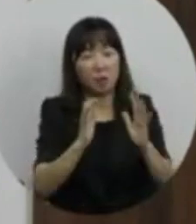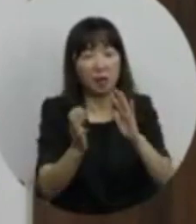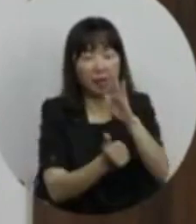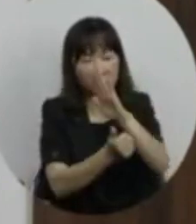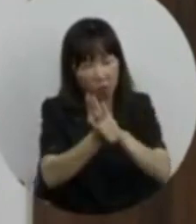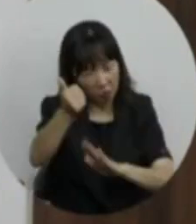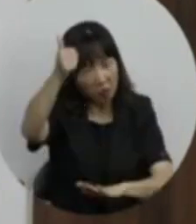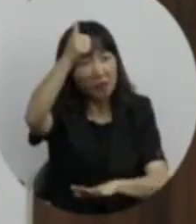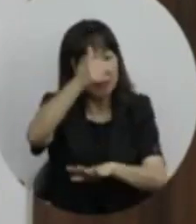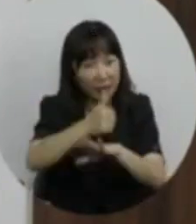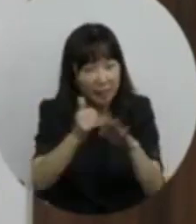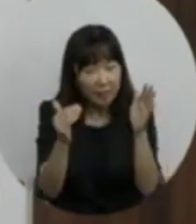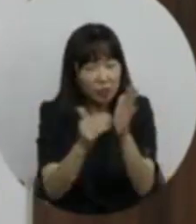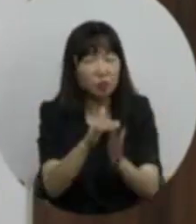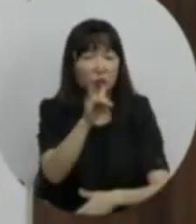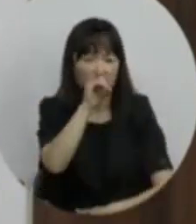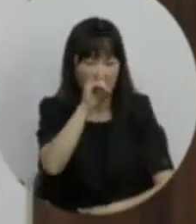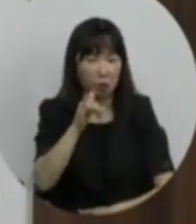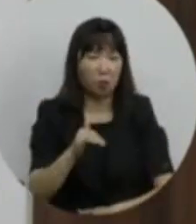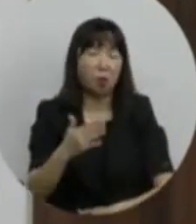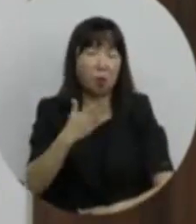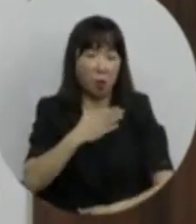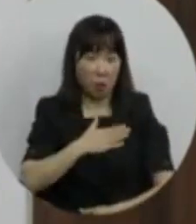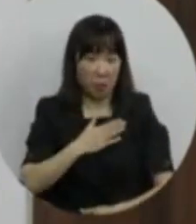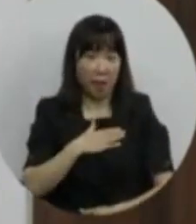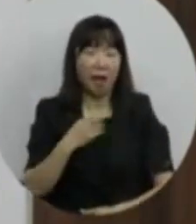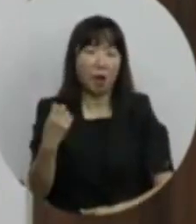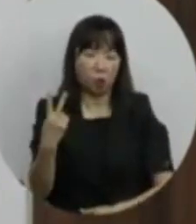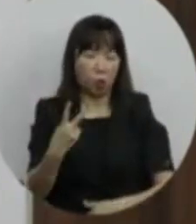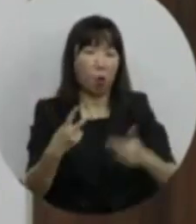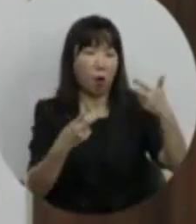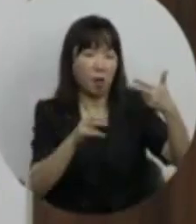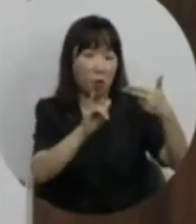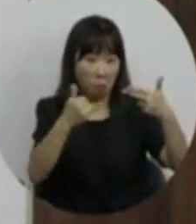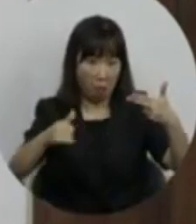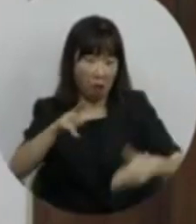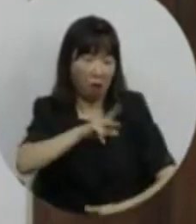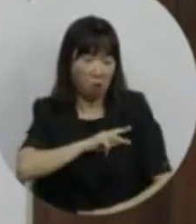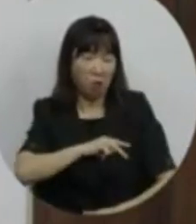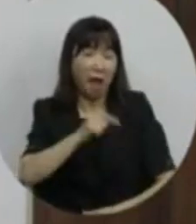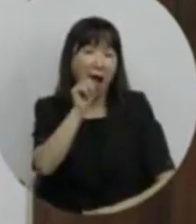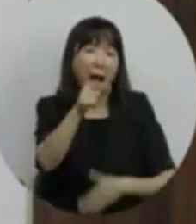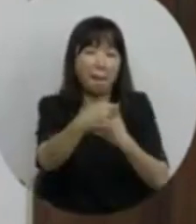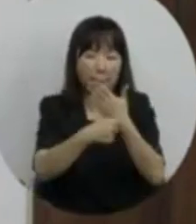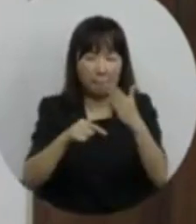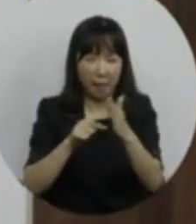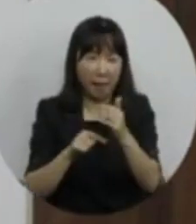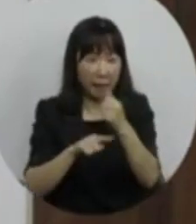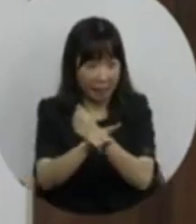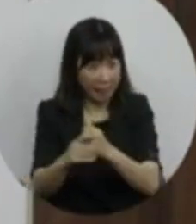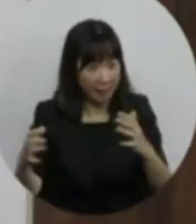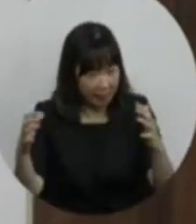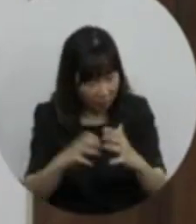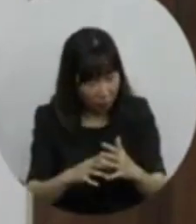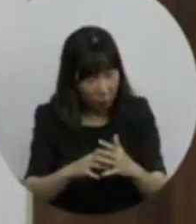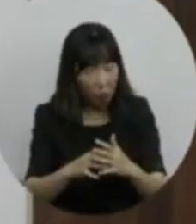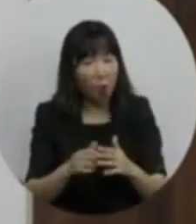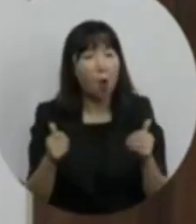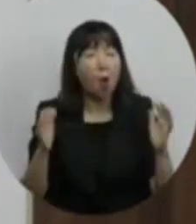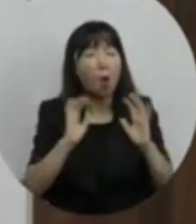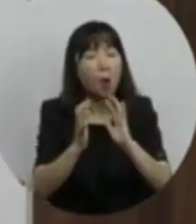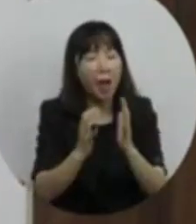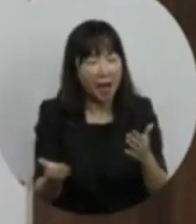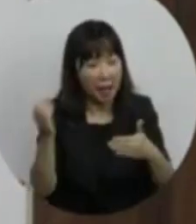성공적으로 마무리될 수 있도록 저를 비롯해 여주시의회 7명의 의원 모두가 한마음 한뜻으로 회기에 임할 것을